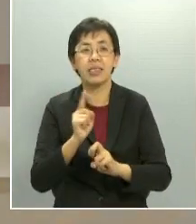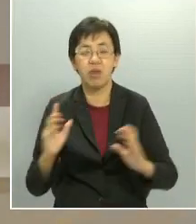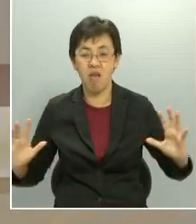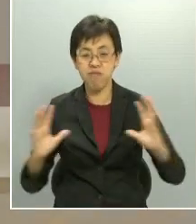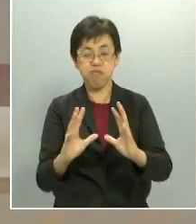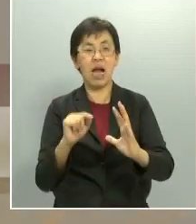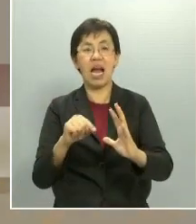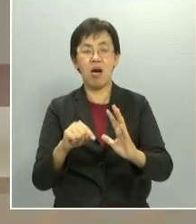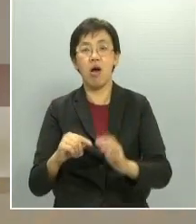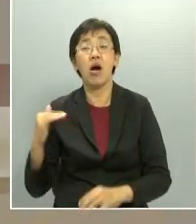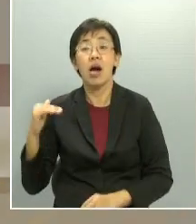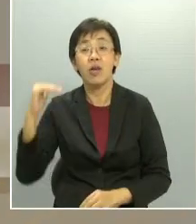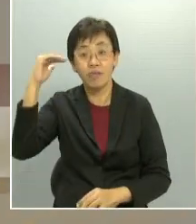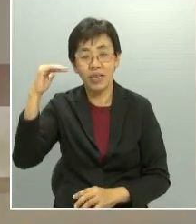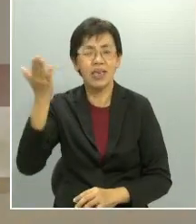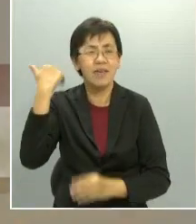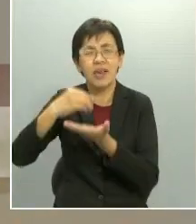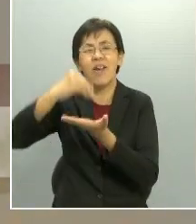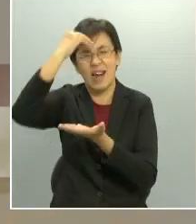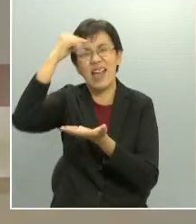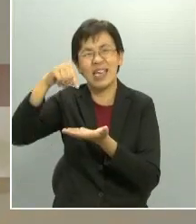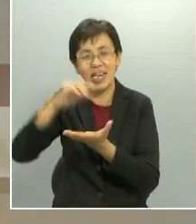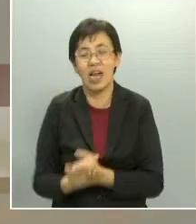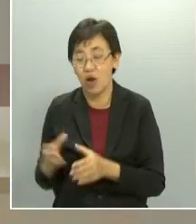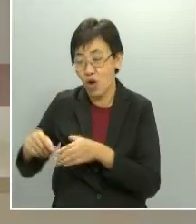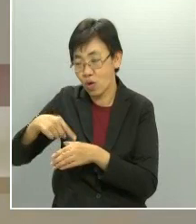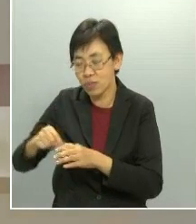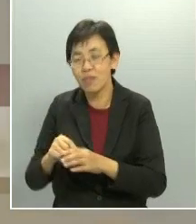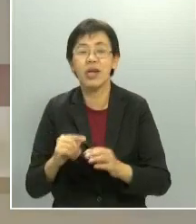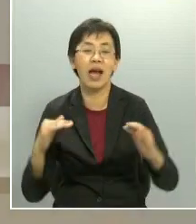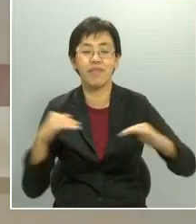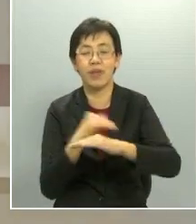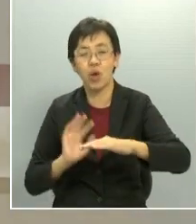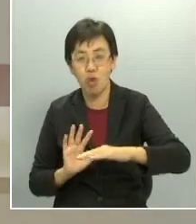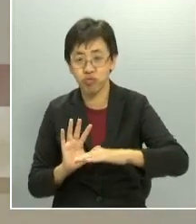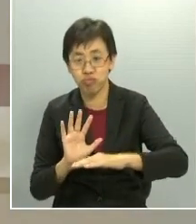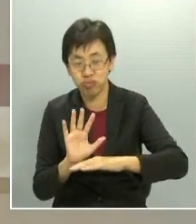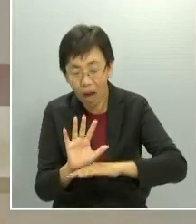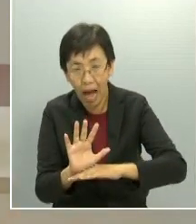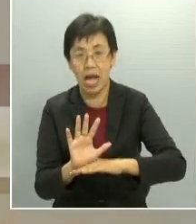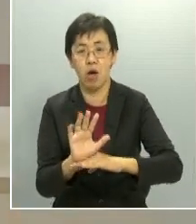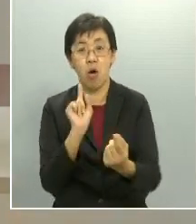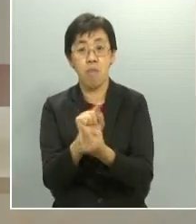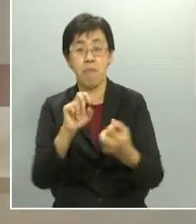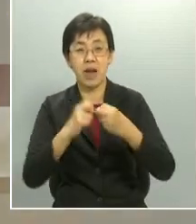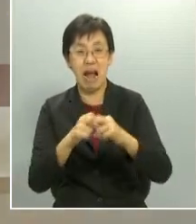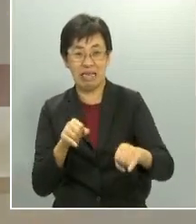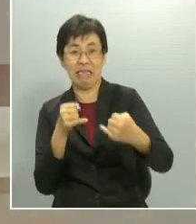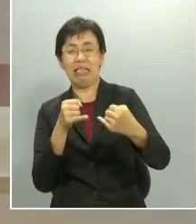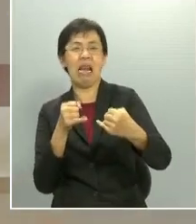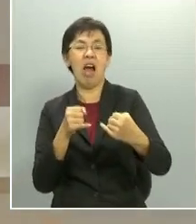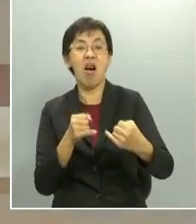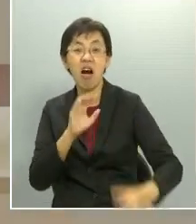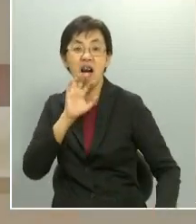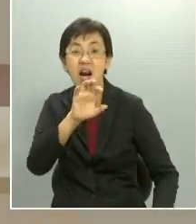มีรุ่นพี่คนนึงเป็นอดีตนักศึกษาพารุ่นน้องเดินข้ามถนนแล้วไปเจอกับกลุ่มผู้อดีตหลังจากนั้นก็มีการ